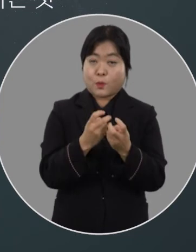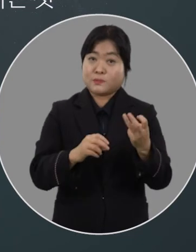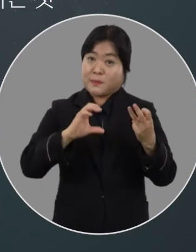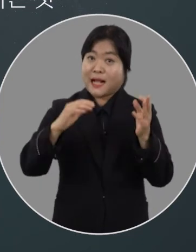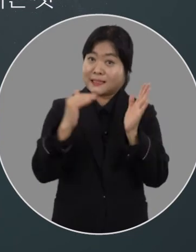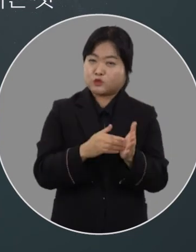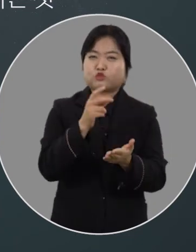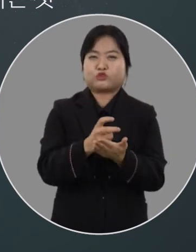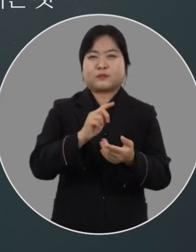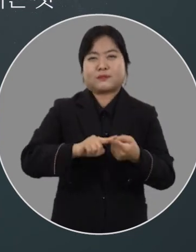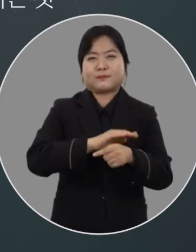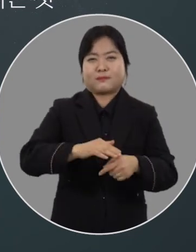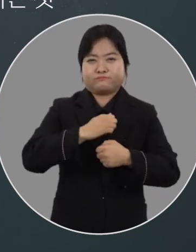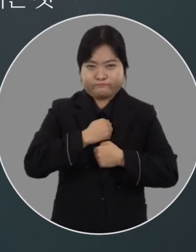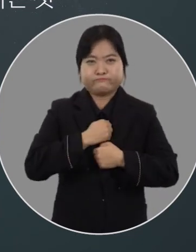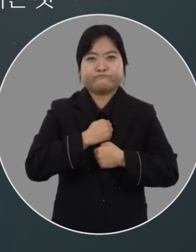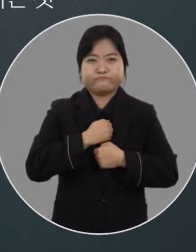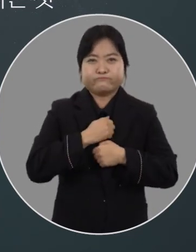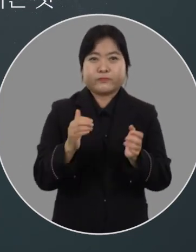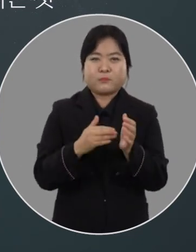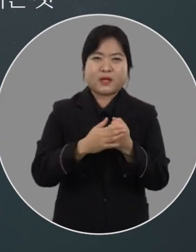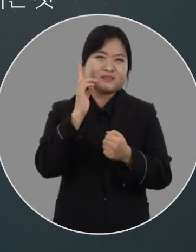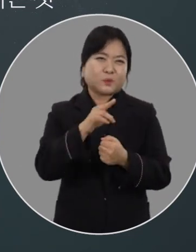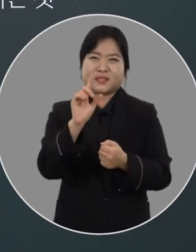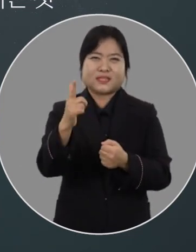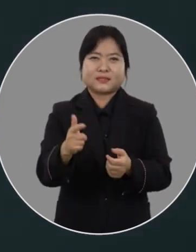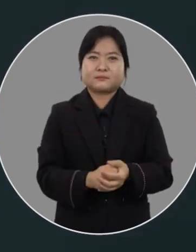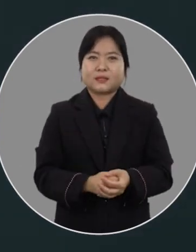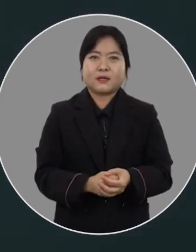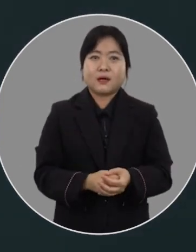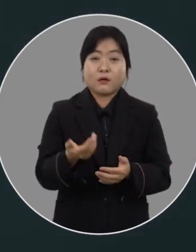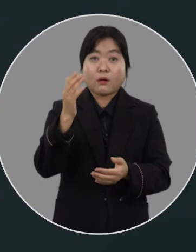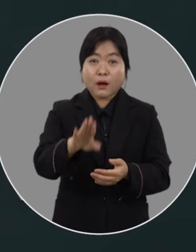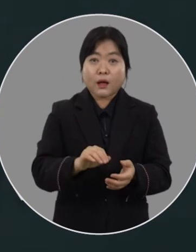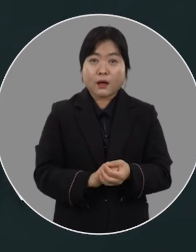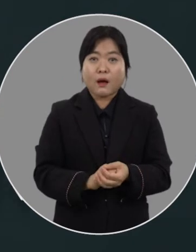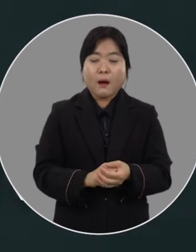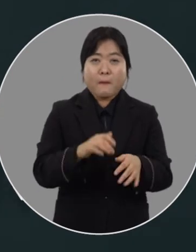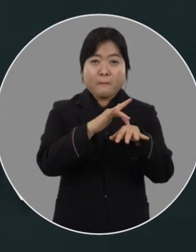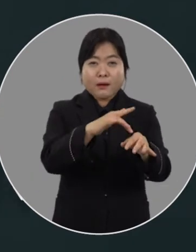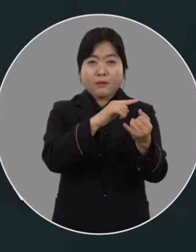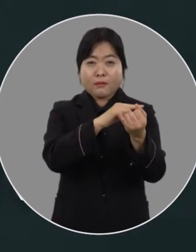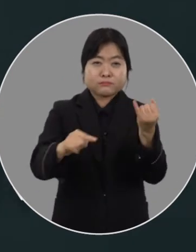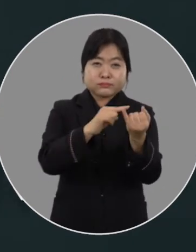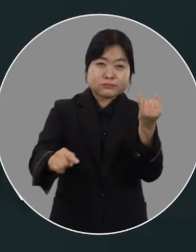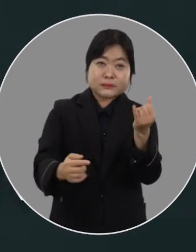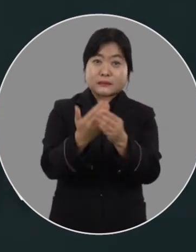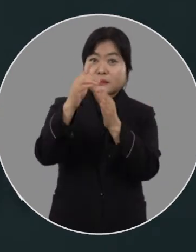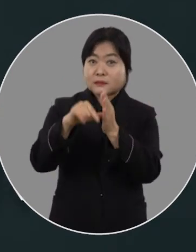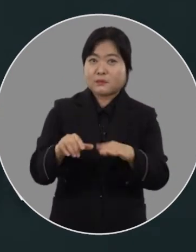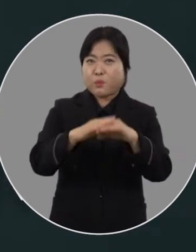해도 규칙이 잘 지켜졌고 그렇게까지 잔혹하진 않았습니다. 그러나 마녀 사냥이 일어났을 때는